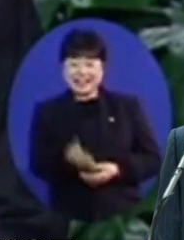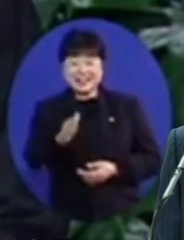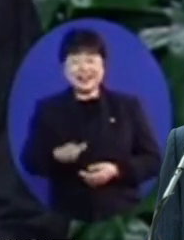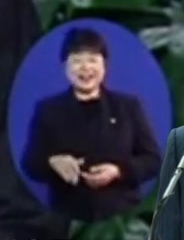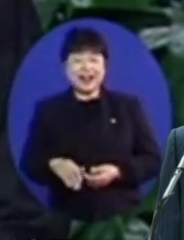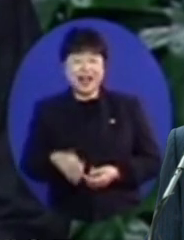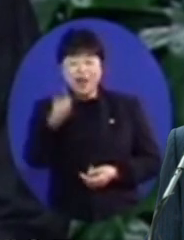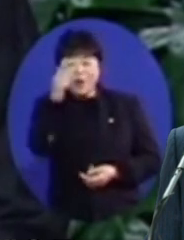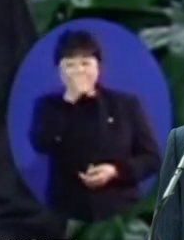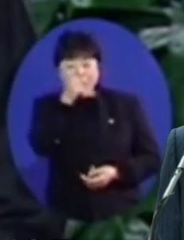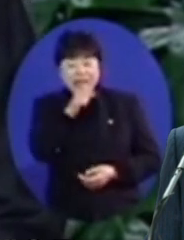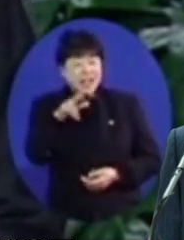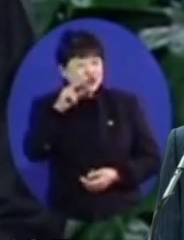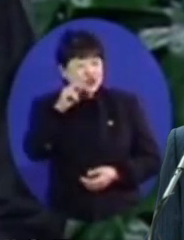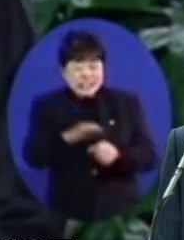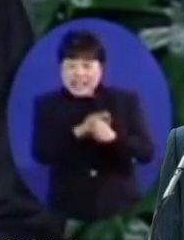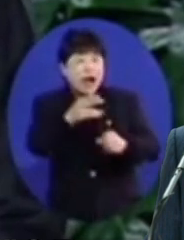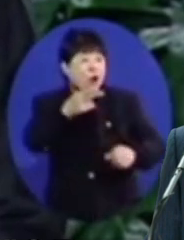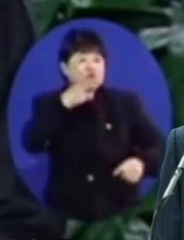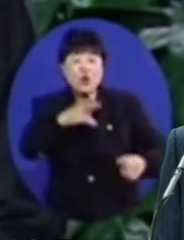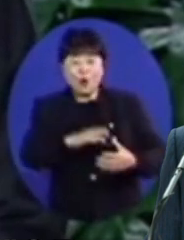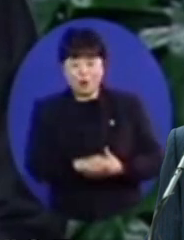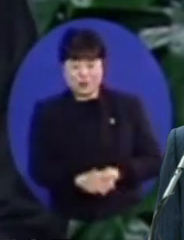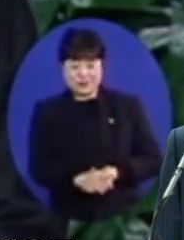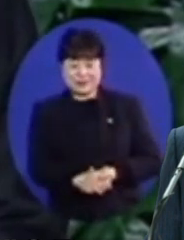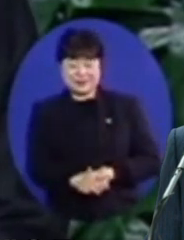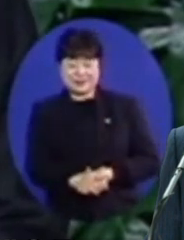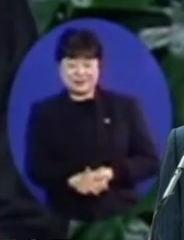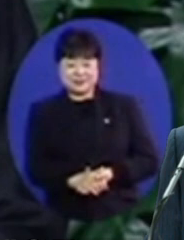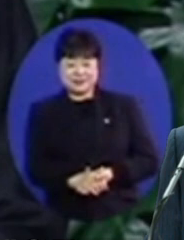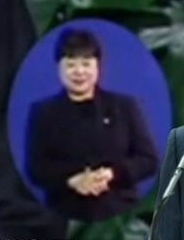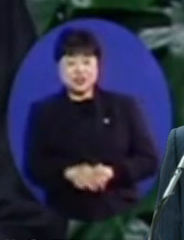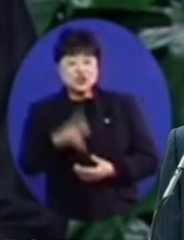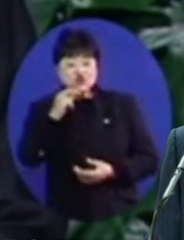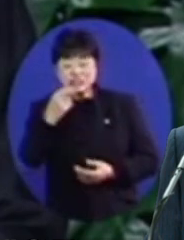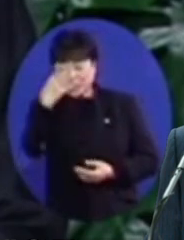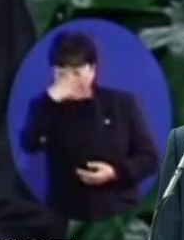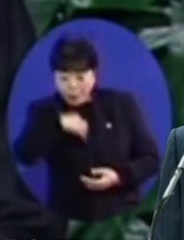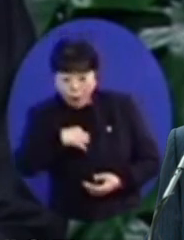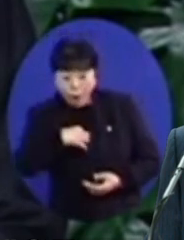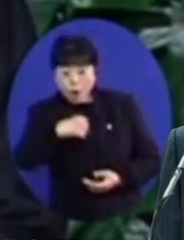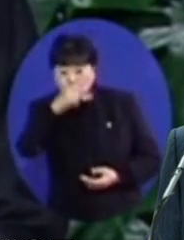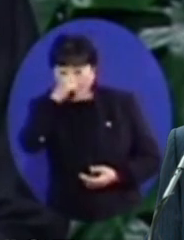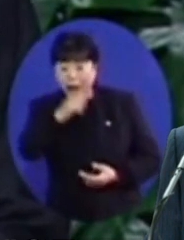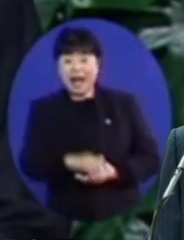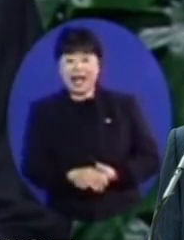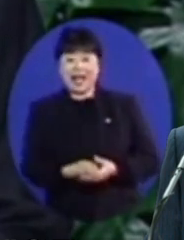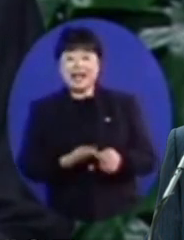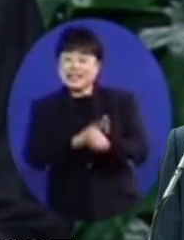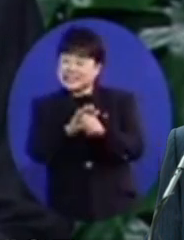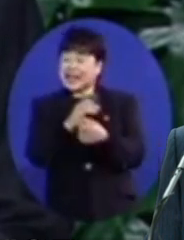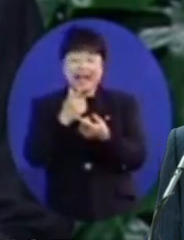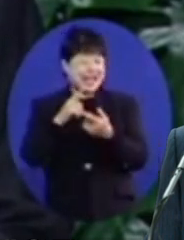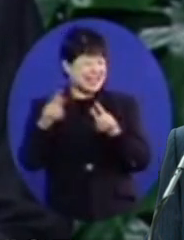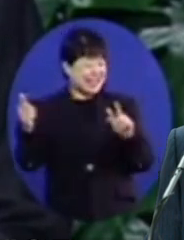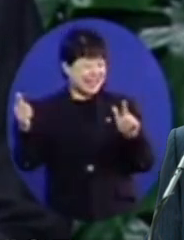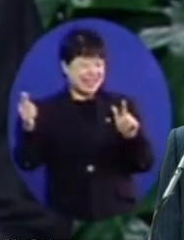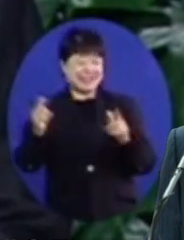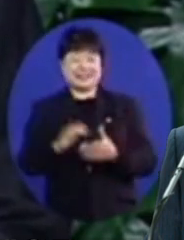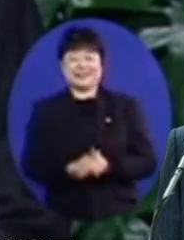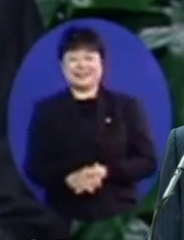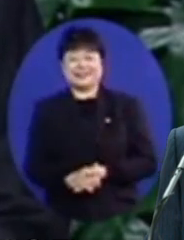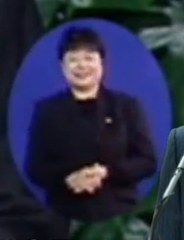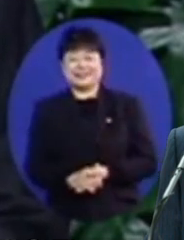그러다 고양이가 주를 사랑한 적은 없습니다 왜냐하면 주인은 잡아먹으니까 좋지 사랑은 절대로 안 합니다